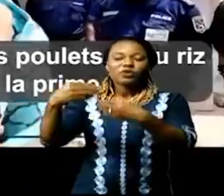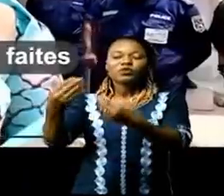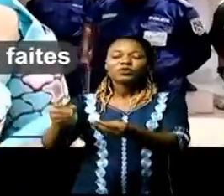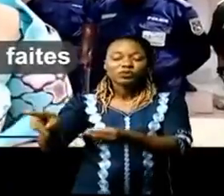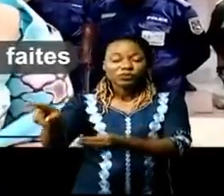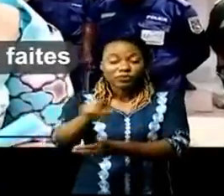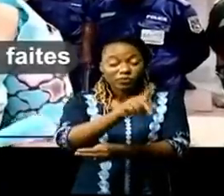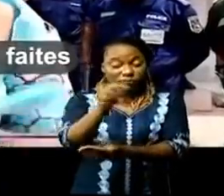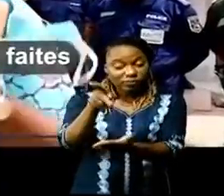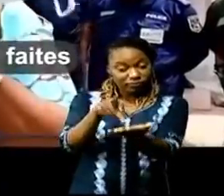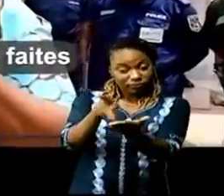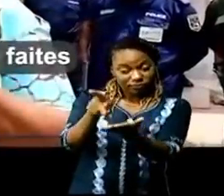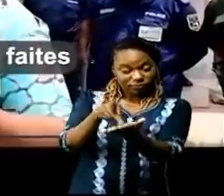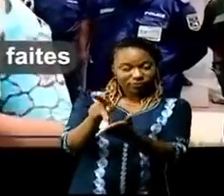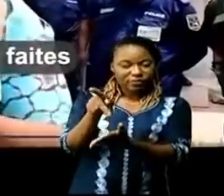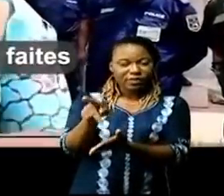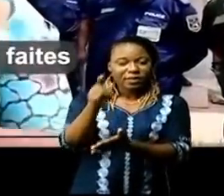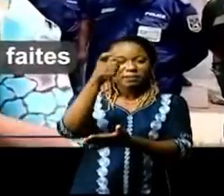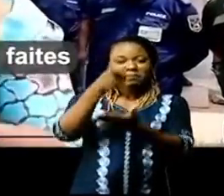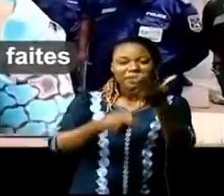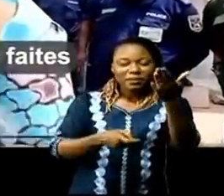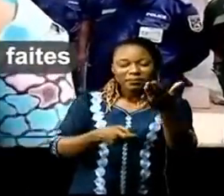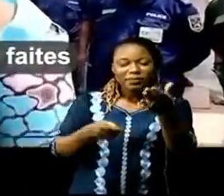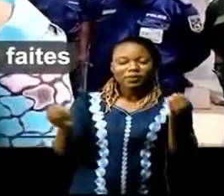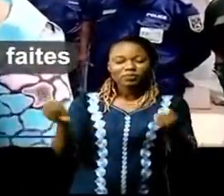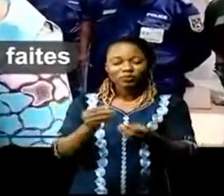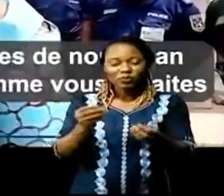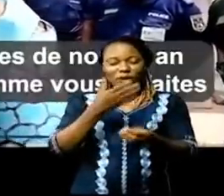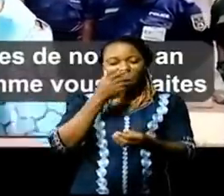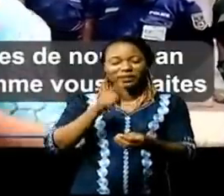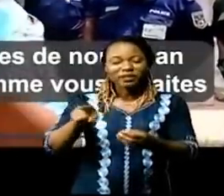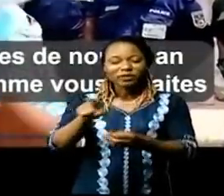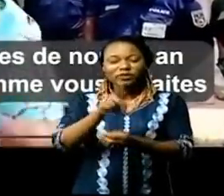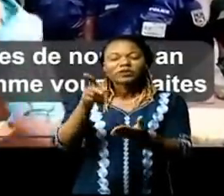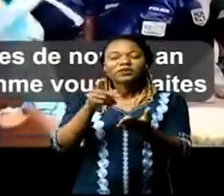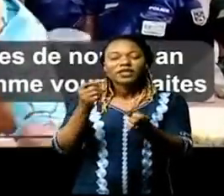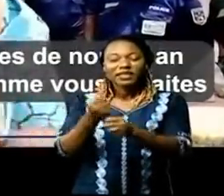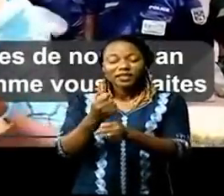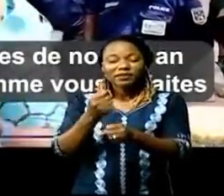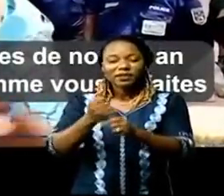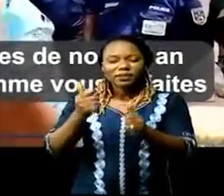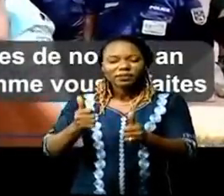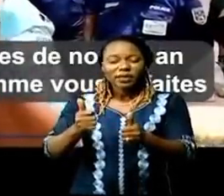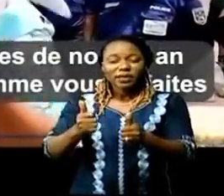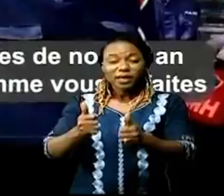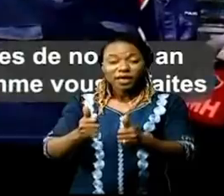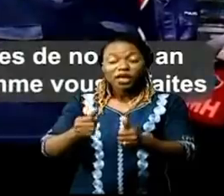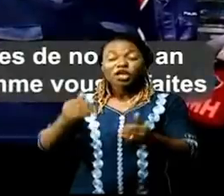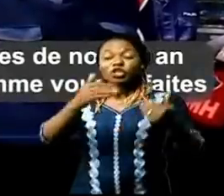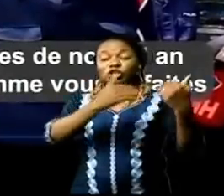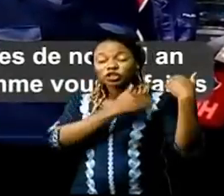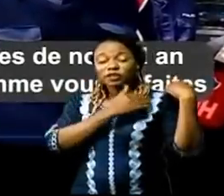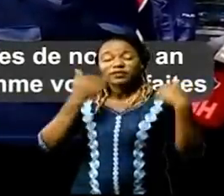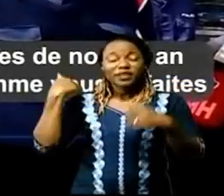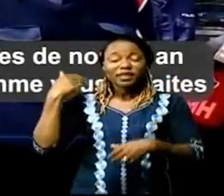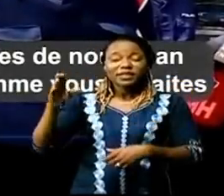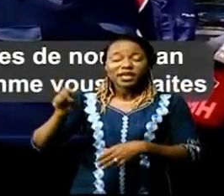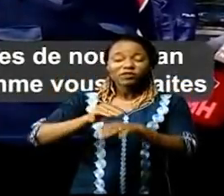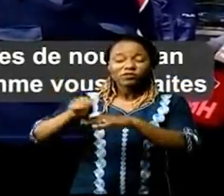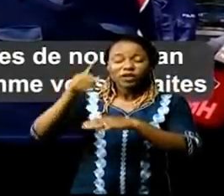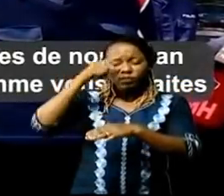prime. Fatala Nakaz, il est Mkounatoumi. Chef de l'État, Natoumanjou, à bonne année, nous, à